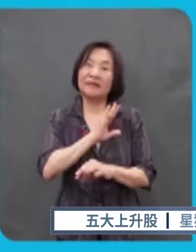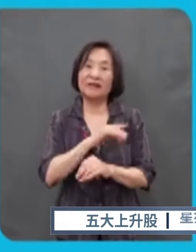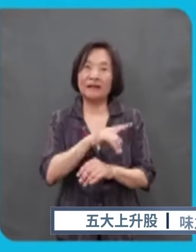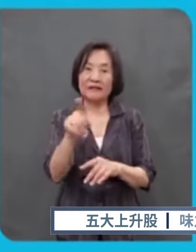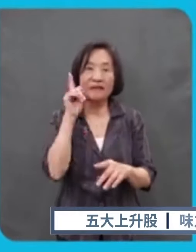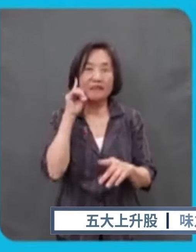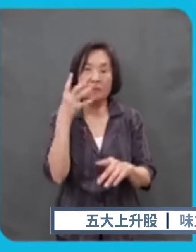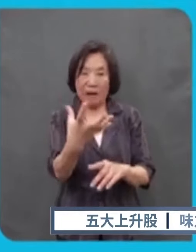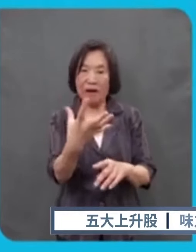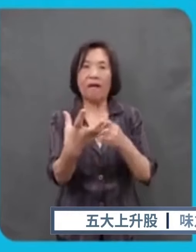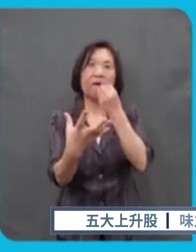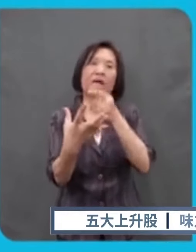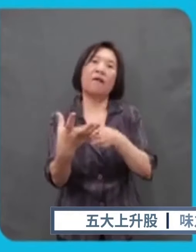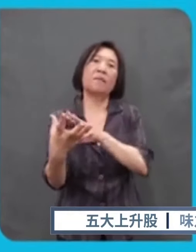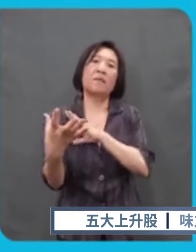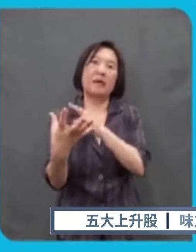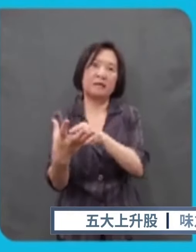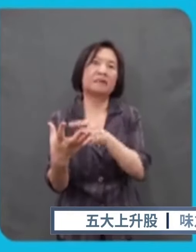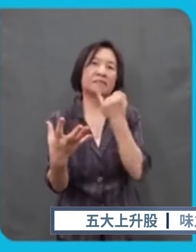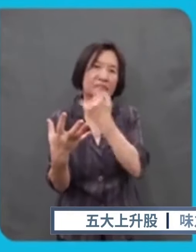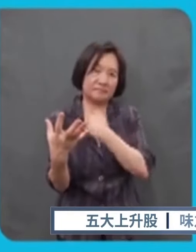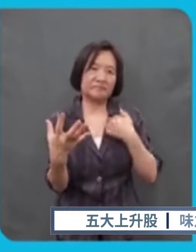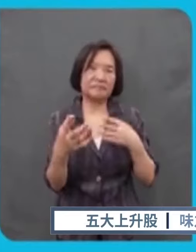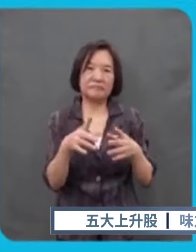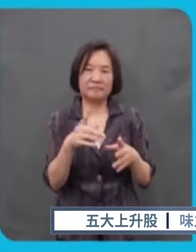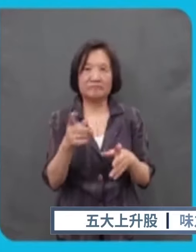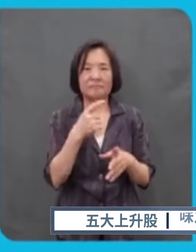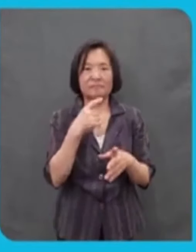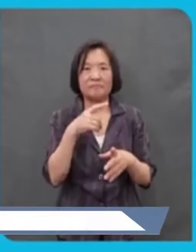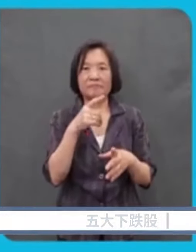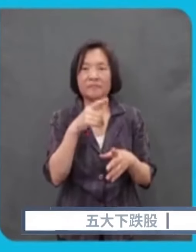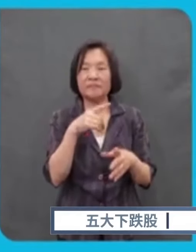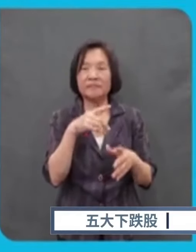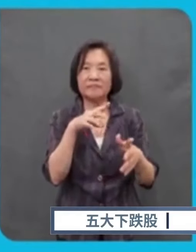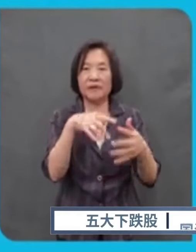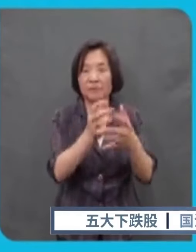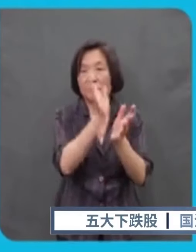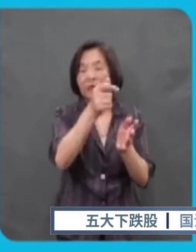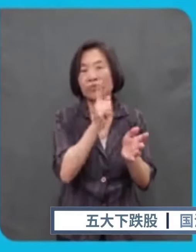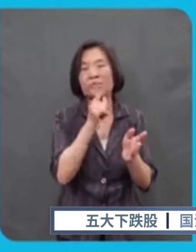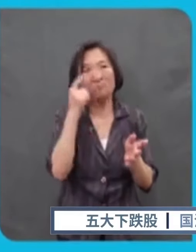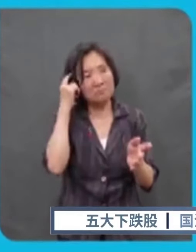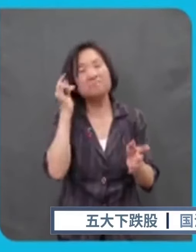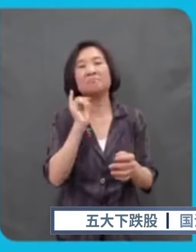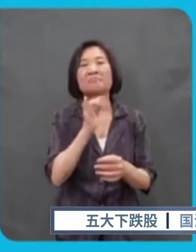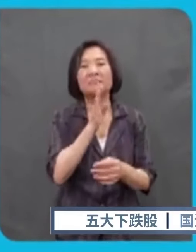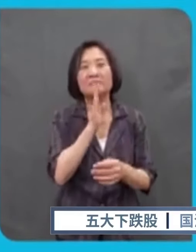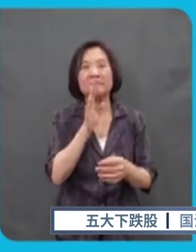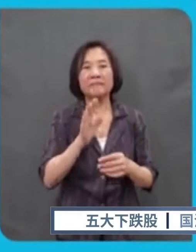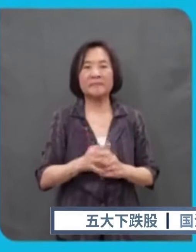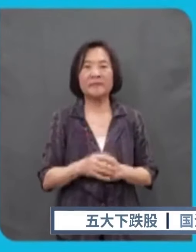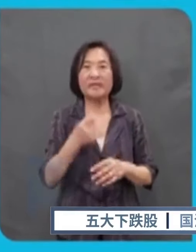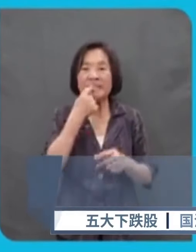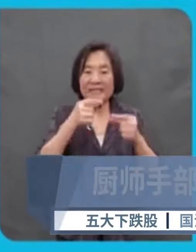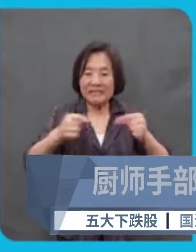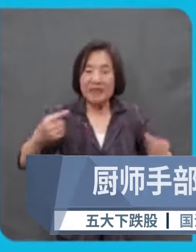豁然率最高，我想这个在判断上是没有疑义的。 根据中央社报道，台大法医所长翁德仪指